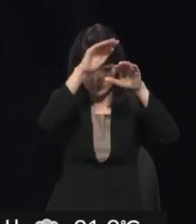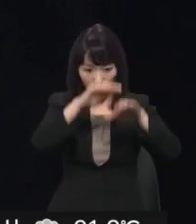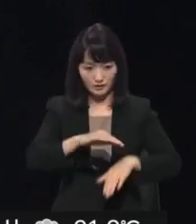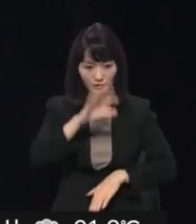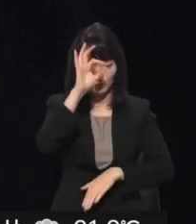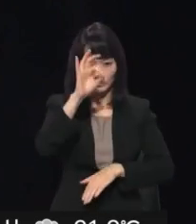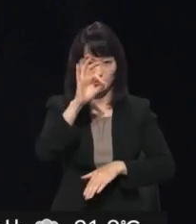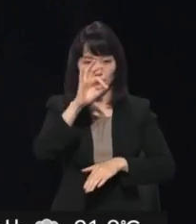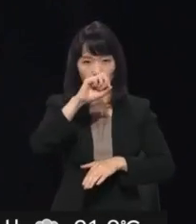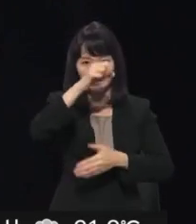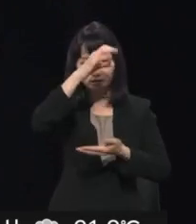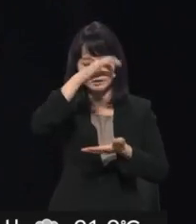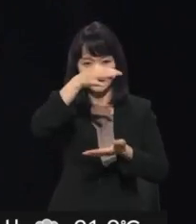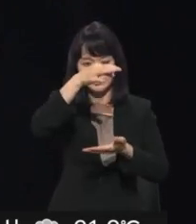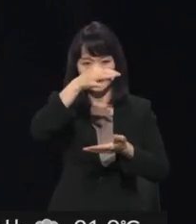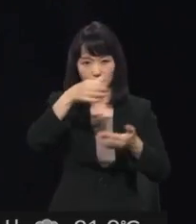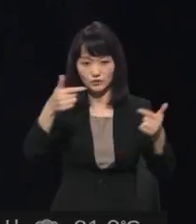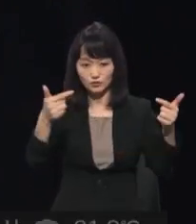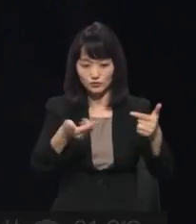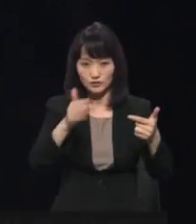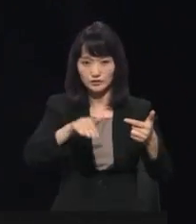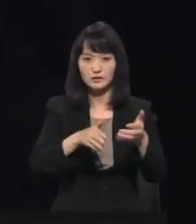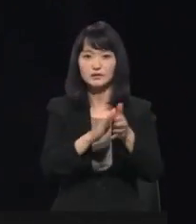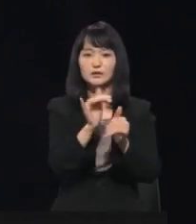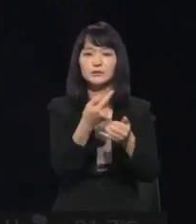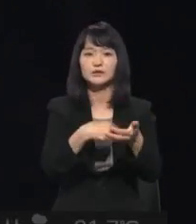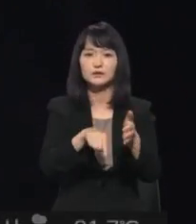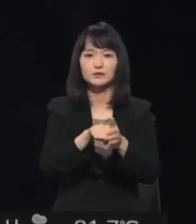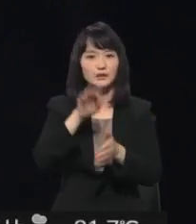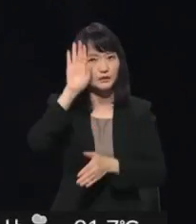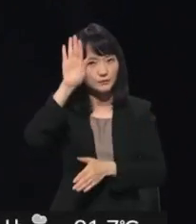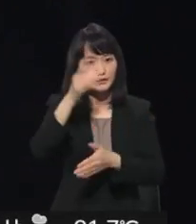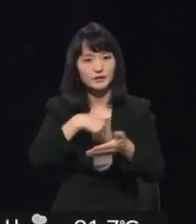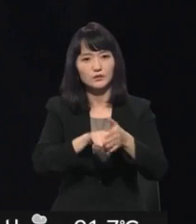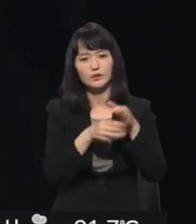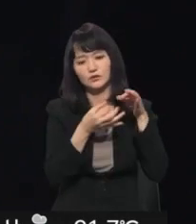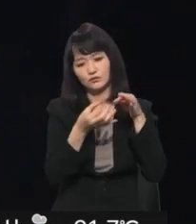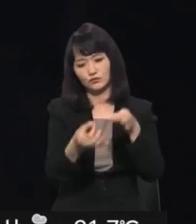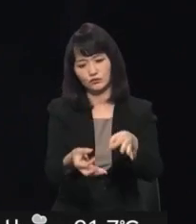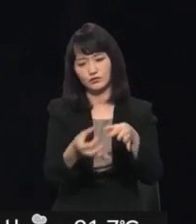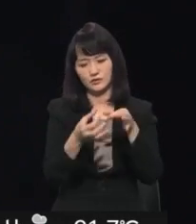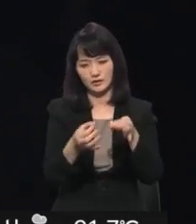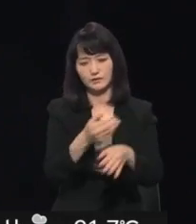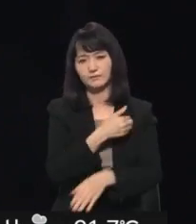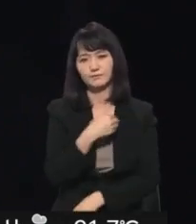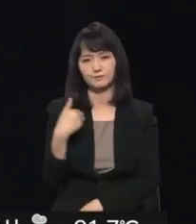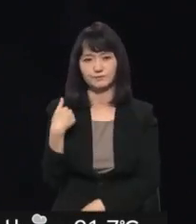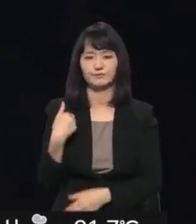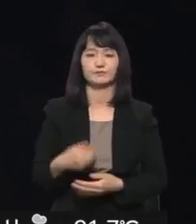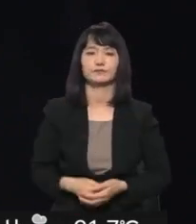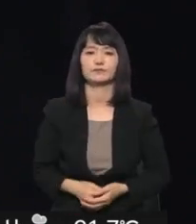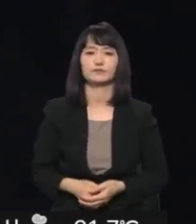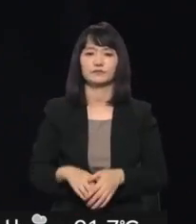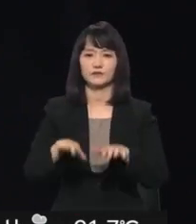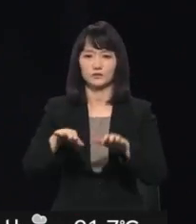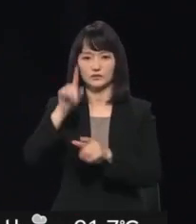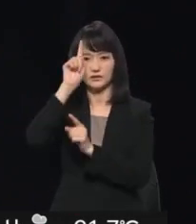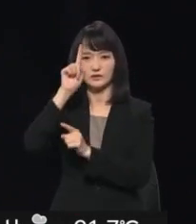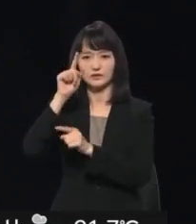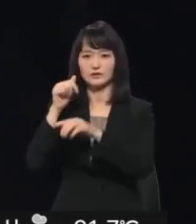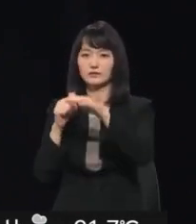과거에 한 발언입니다 하지만 서민들을 위한 미래를 위한 투자는 아끼지 않겠다 라고 했는데 오늘 이재명 대표는